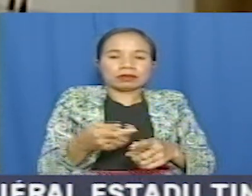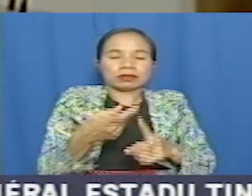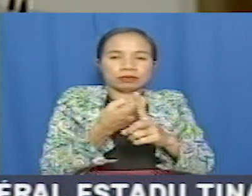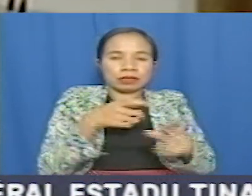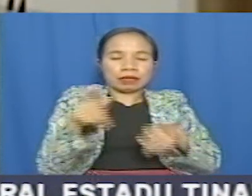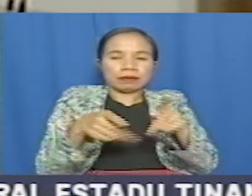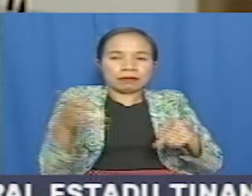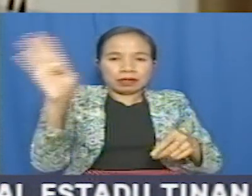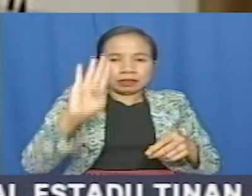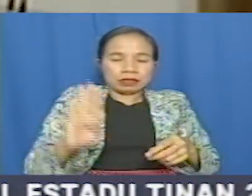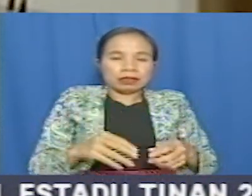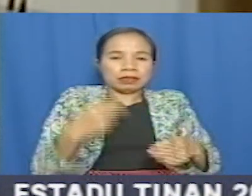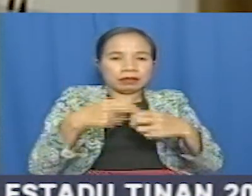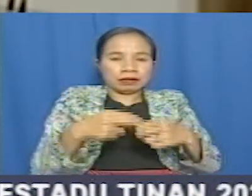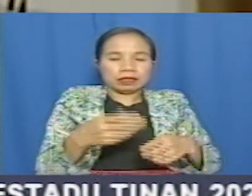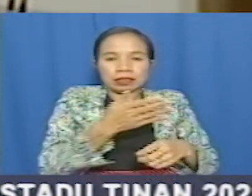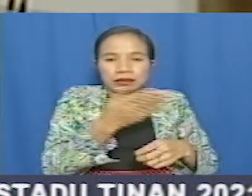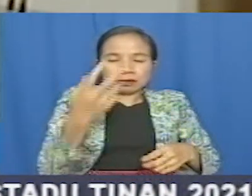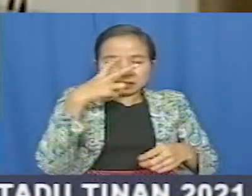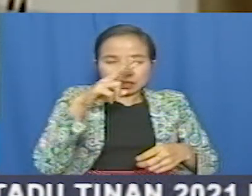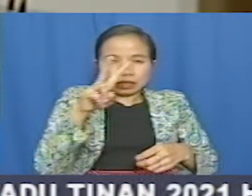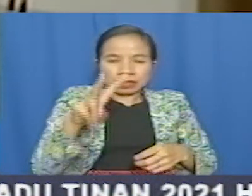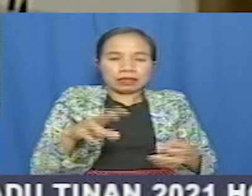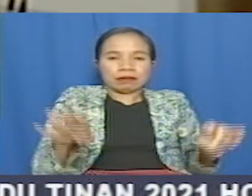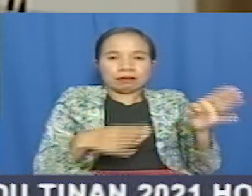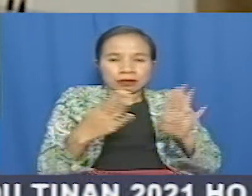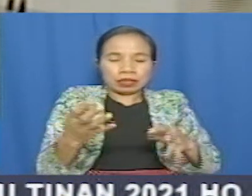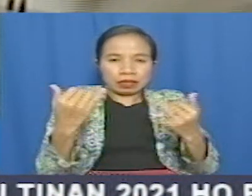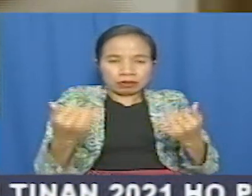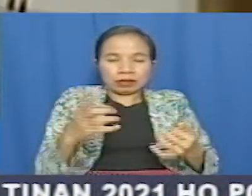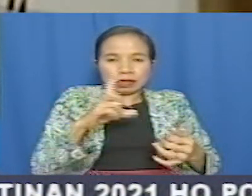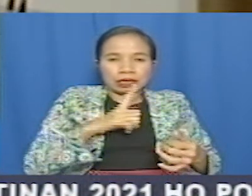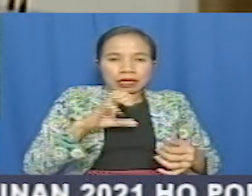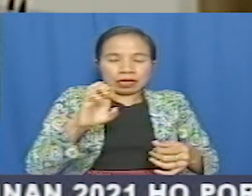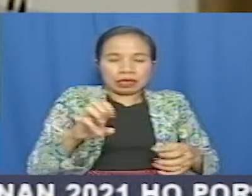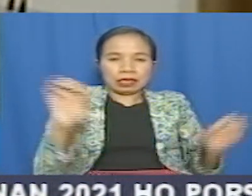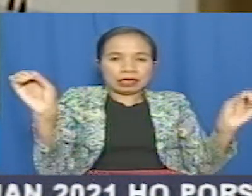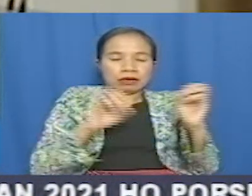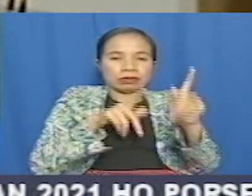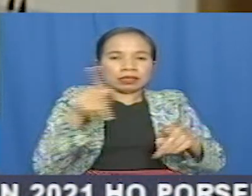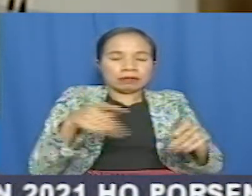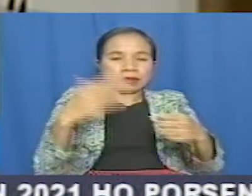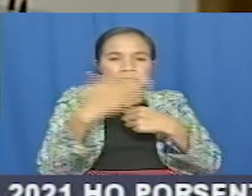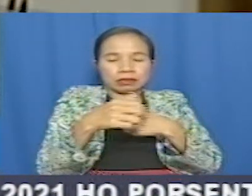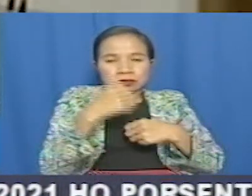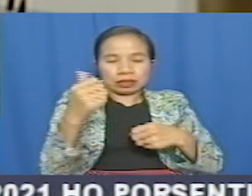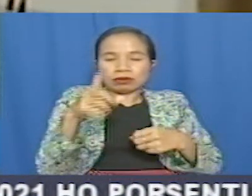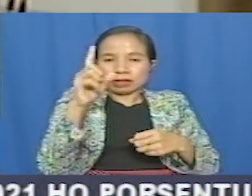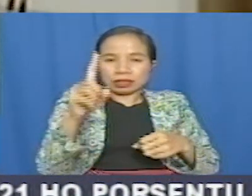elisau. Au ita bot ser hare kata mate fo inda dang helahane ne la os sidadau estrangeiro la os ida